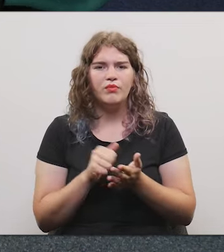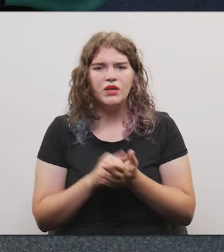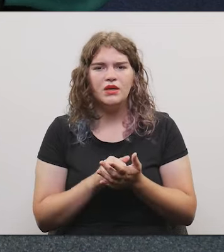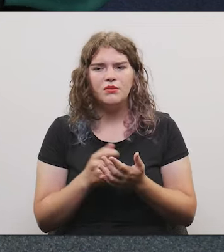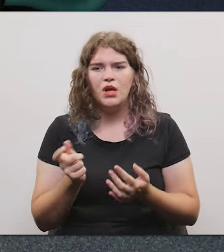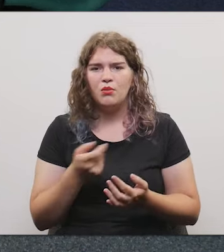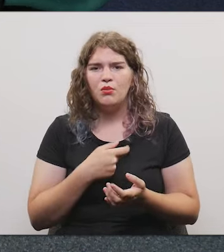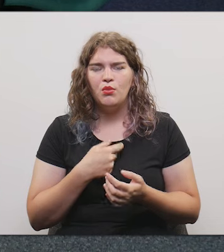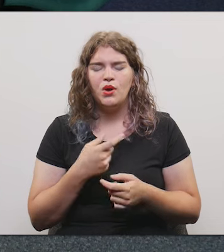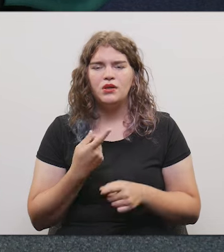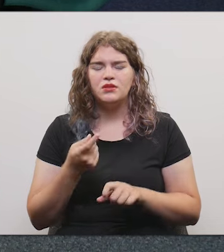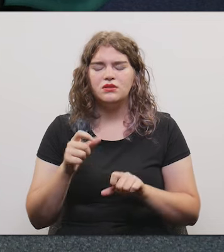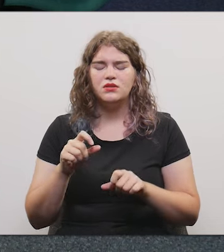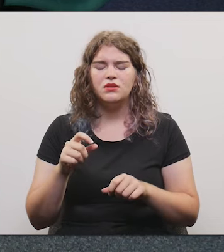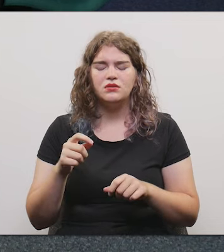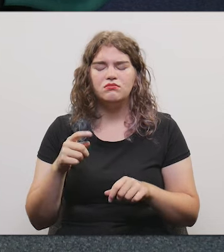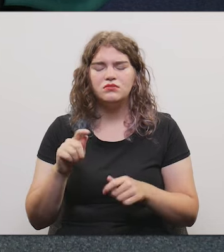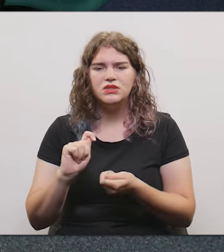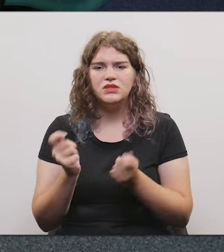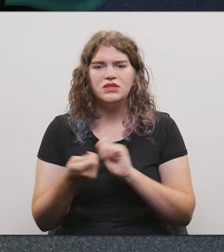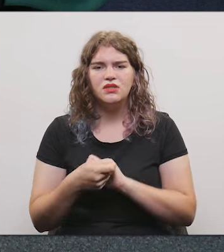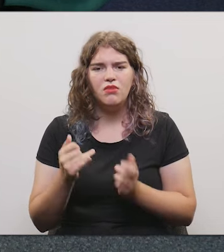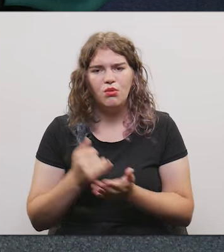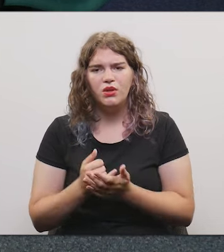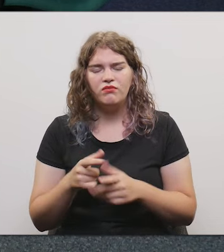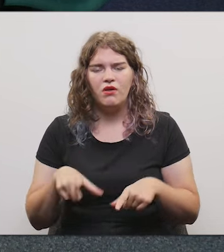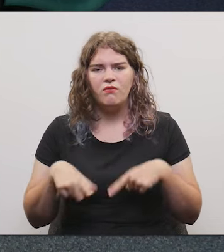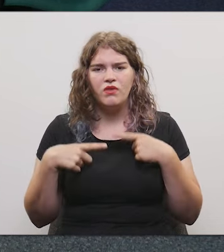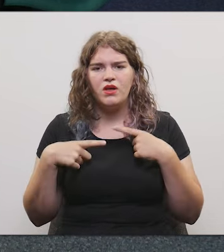Biblia poate să transforme vieți.